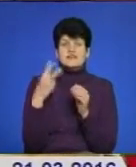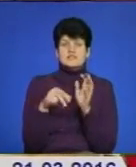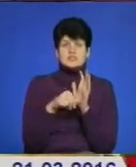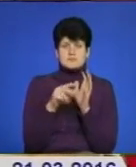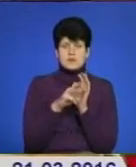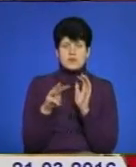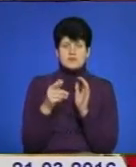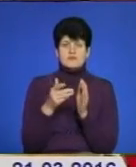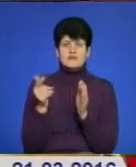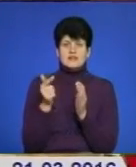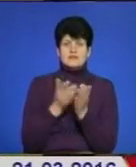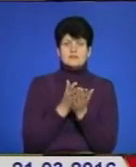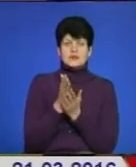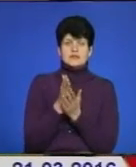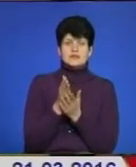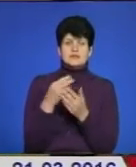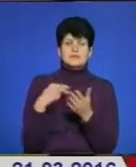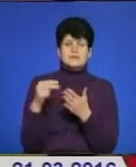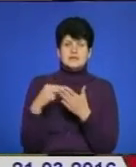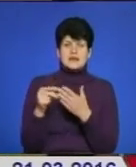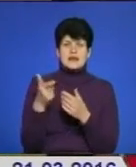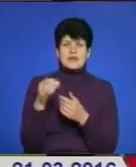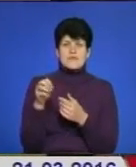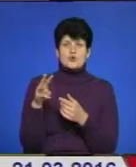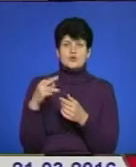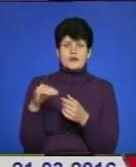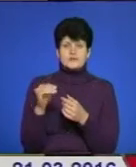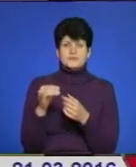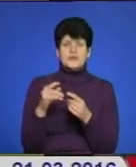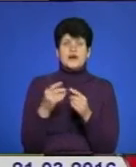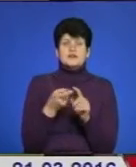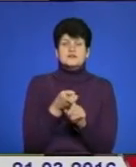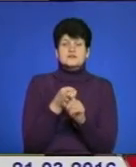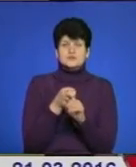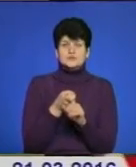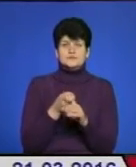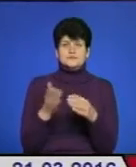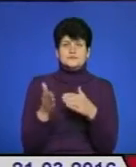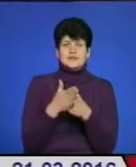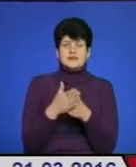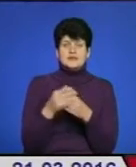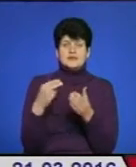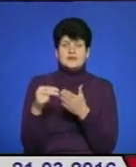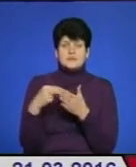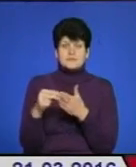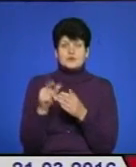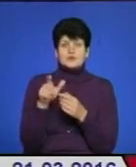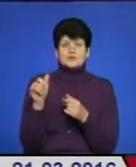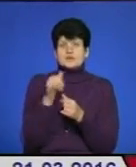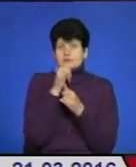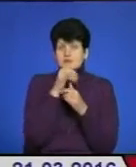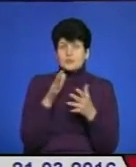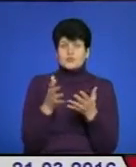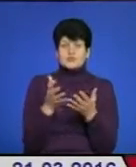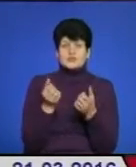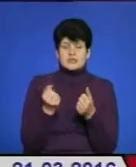направили на придбання гемодіалізних препаратів та інсуліну. Втім, через заблоковані тендери пацієнти краю і досі не можуть